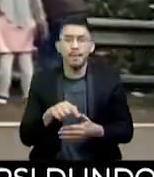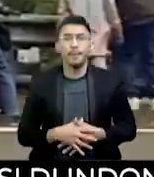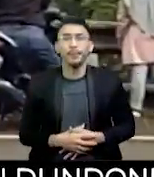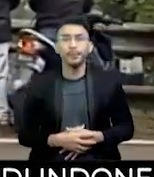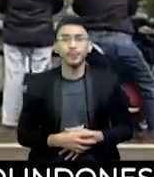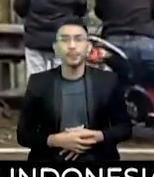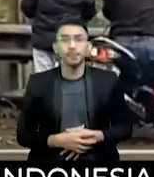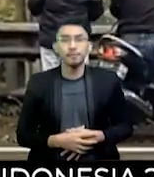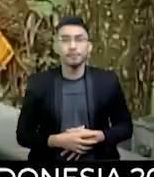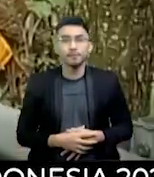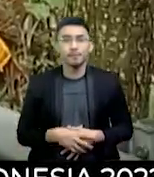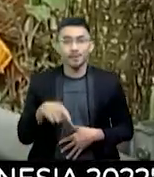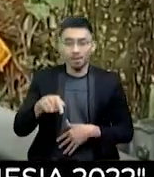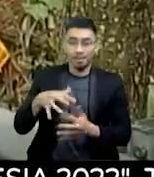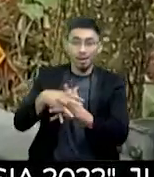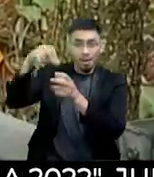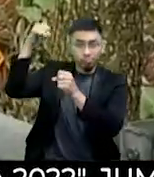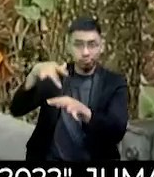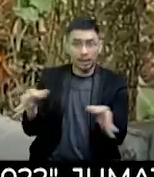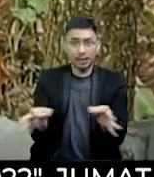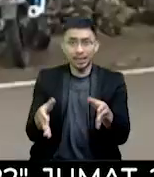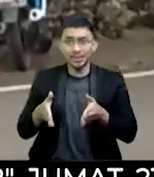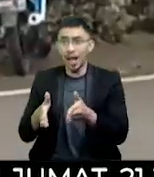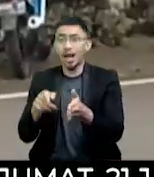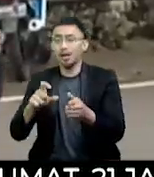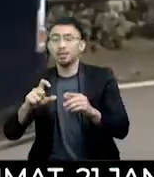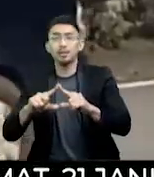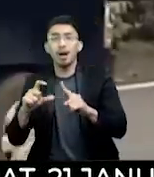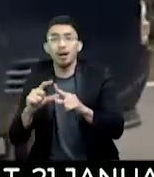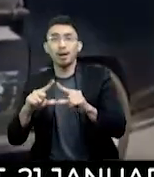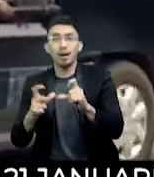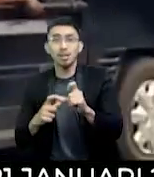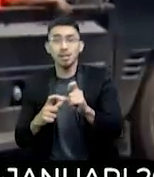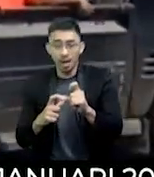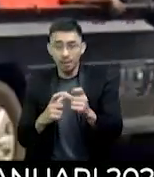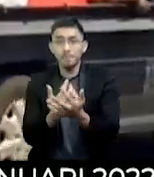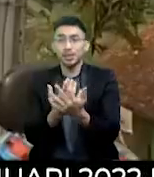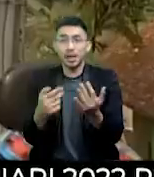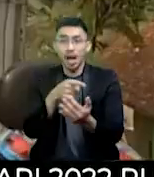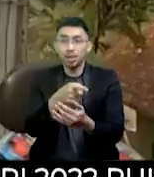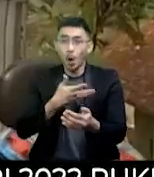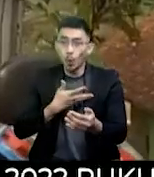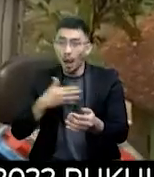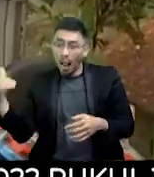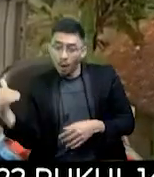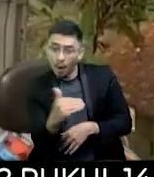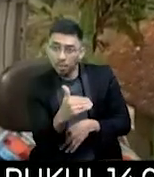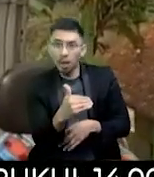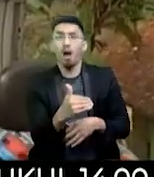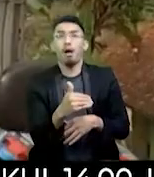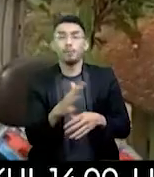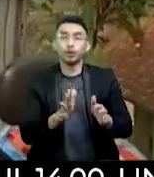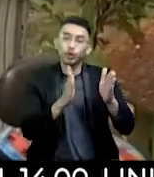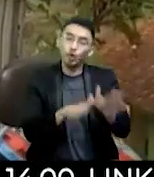Lokasi longsor yang tak jauh dari jalan raya kawasan Cadas Pangeran menjadi tontonan warga yang melintas. Dari mana, Pak? Dari